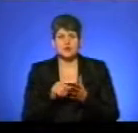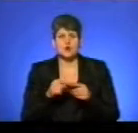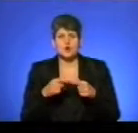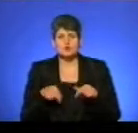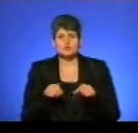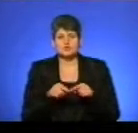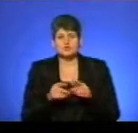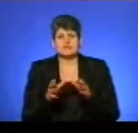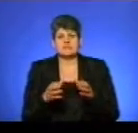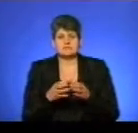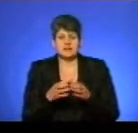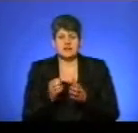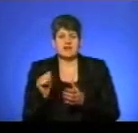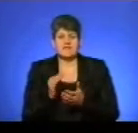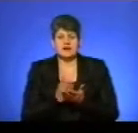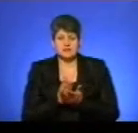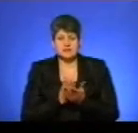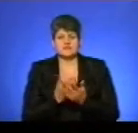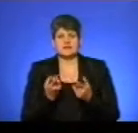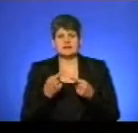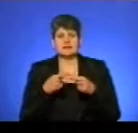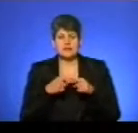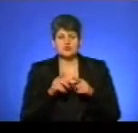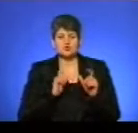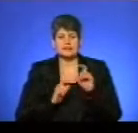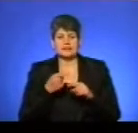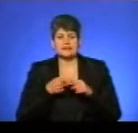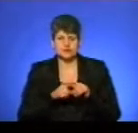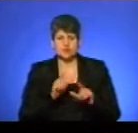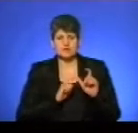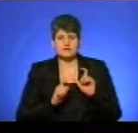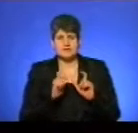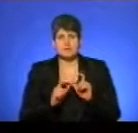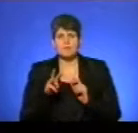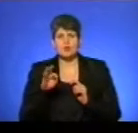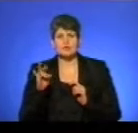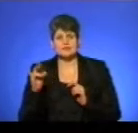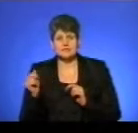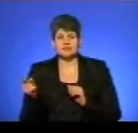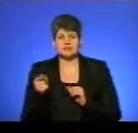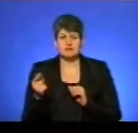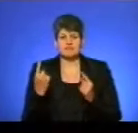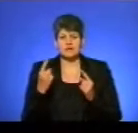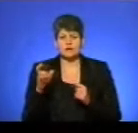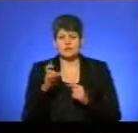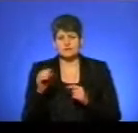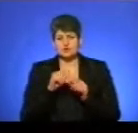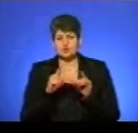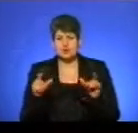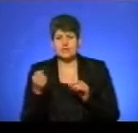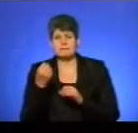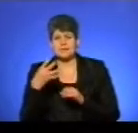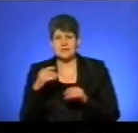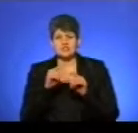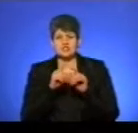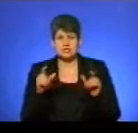ветеранів Афганістану, студенти Тернопільського технічного університету, жителі Монастириська, Тернополя, учні Великоберезовицької школи та 15